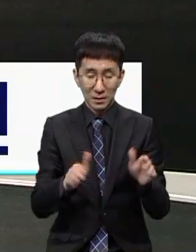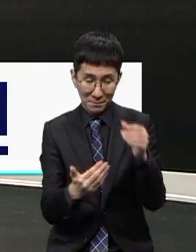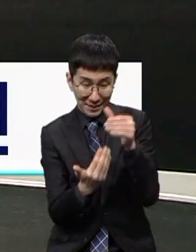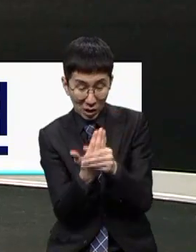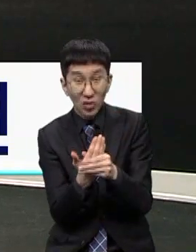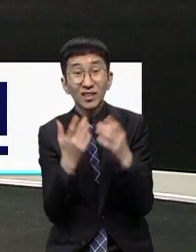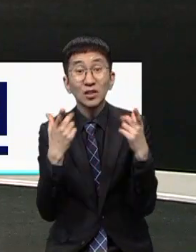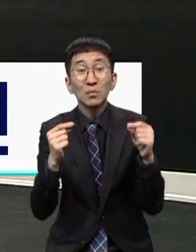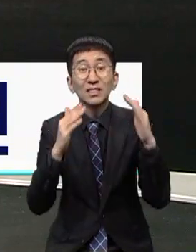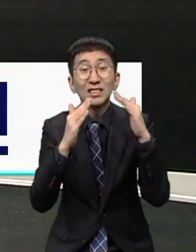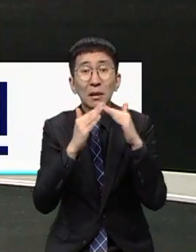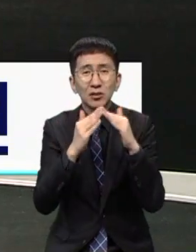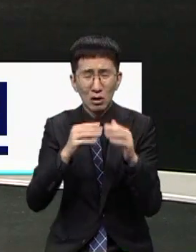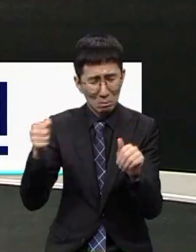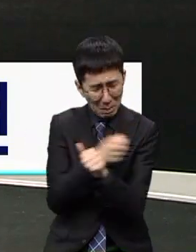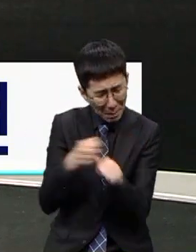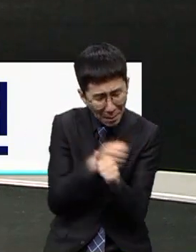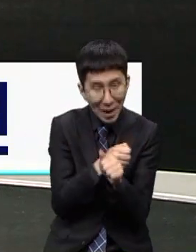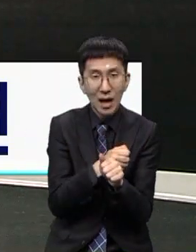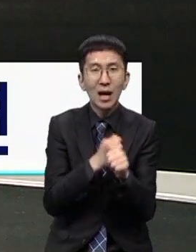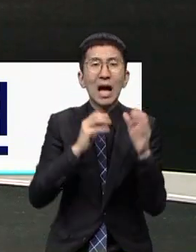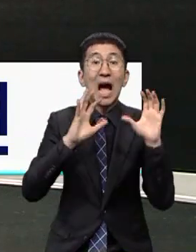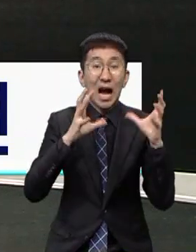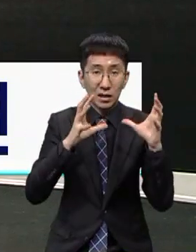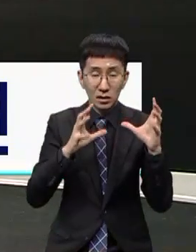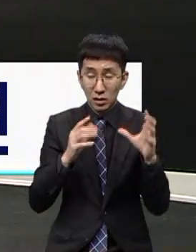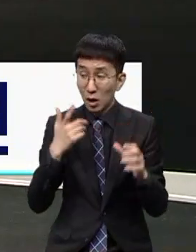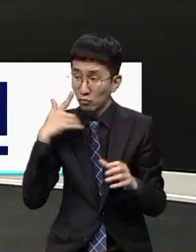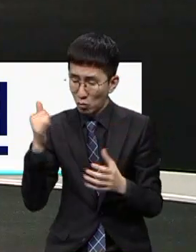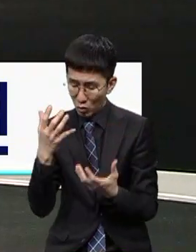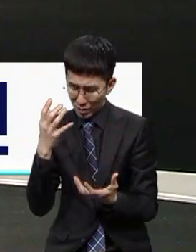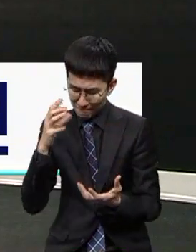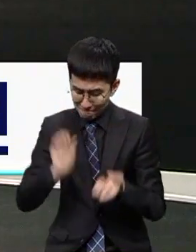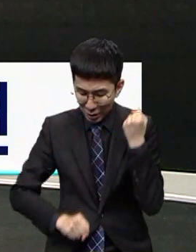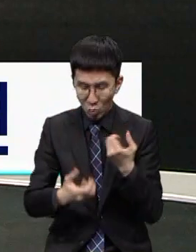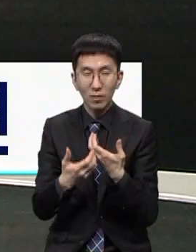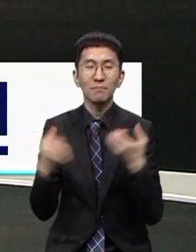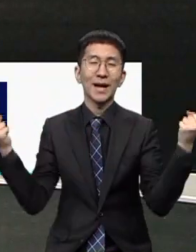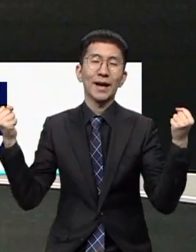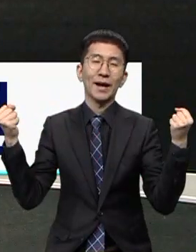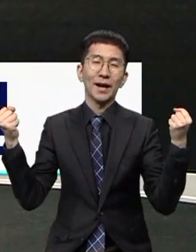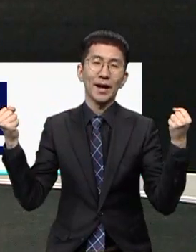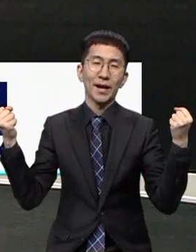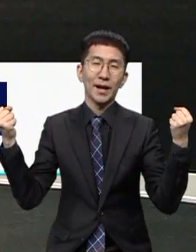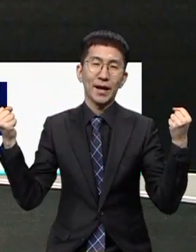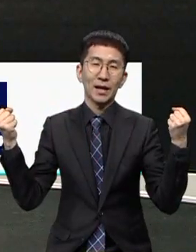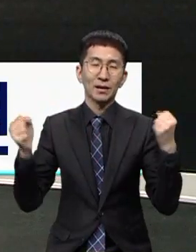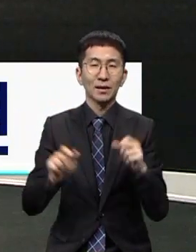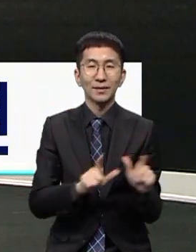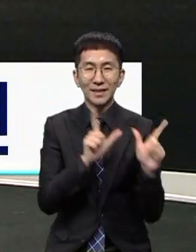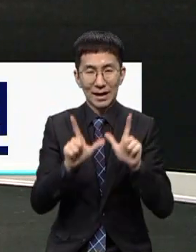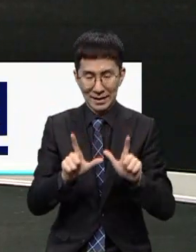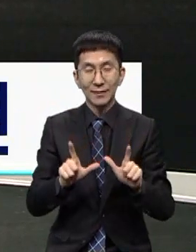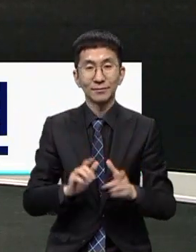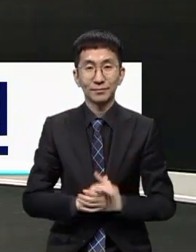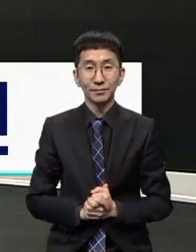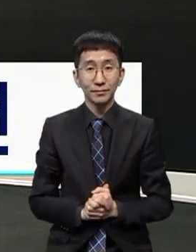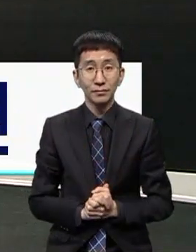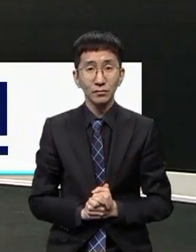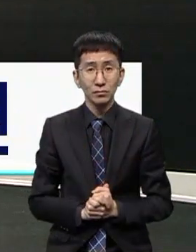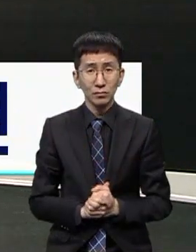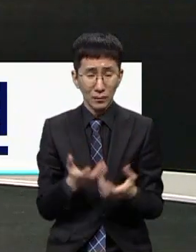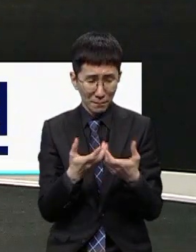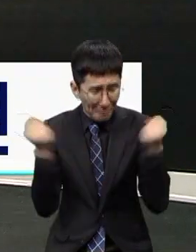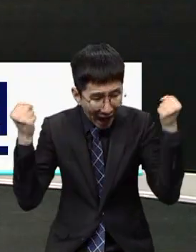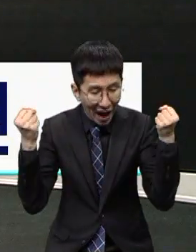이번 사건처럼 집에서 심한 학대를 받은 아이들은 즉시 부모와 떨어져서 서로 다른 곳에서 지내게 됩니다. 이런